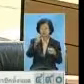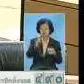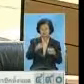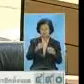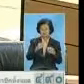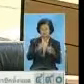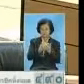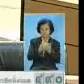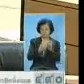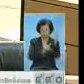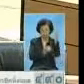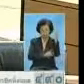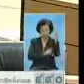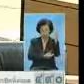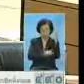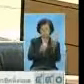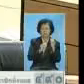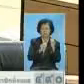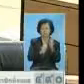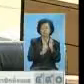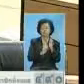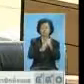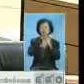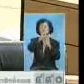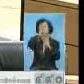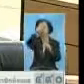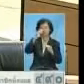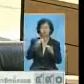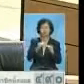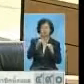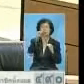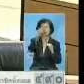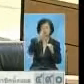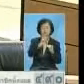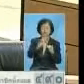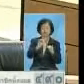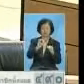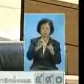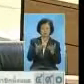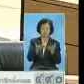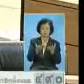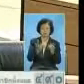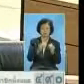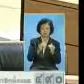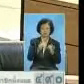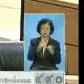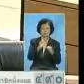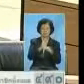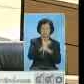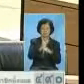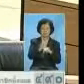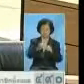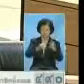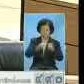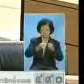ราคายางตลาดโลกก็พุ่งทะยานฟ้าเลยครับดีไม่ดีมันจะขึ้นถึง200อ่ะในขณะเดียวกันเนี่ยนะครับถ้าหากว่าธุรกิจรถยนต์เนี่ย